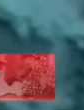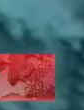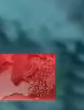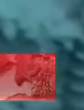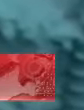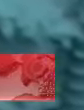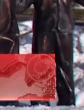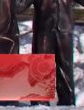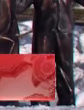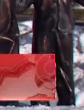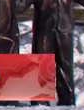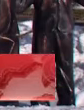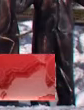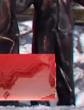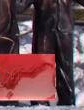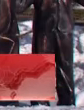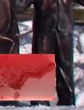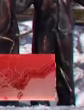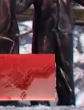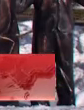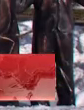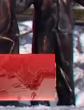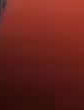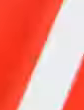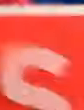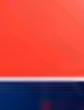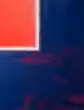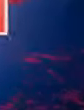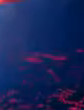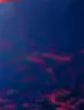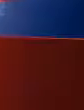жаза күшейтілді. Мен Ақбота Базарбай толығырақ айтам.